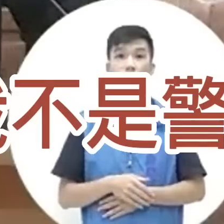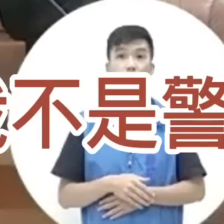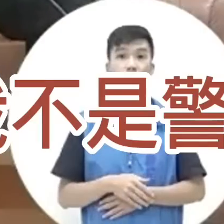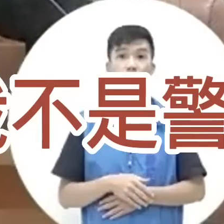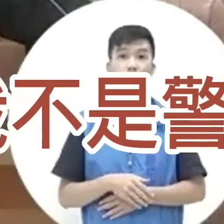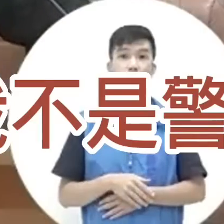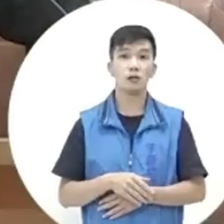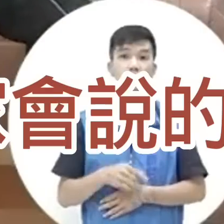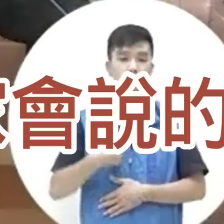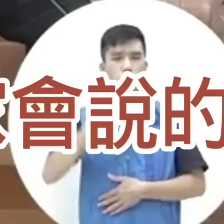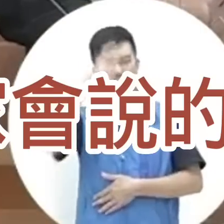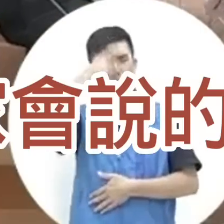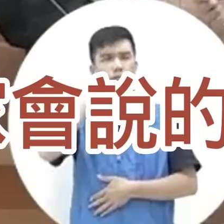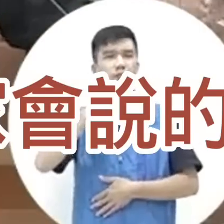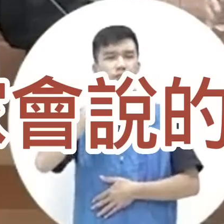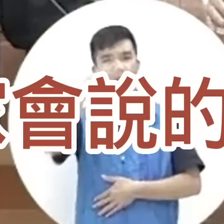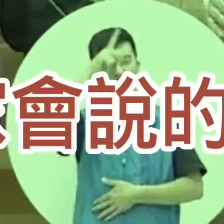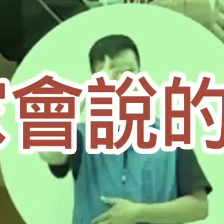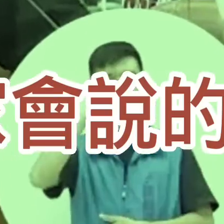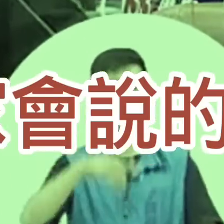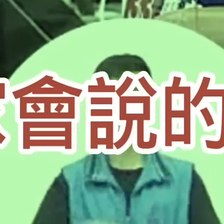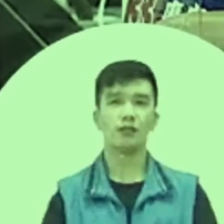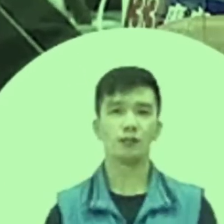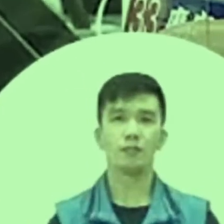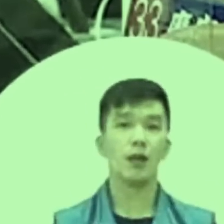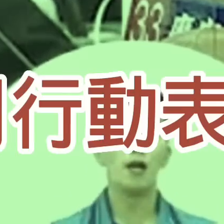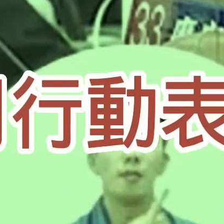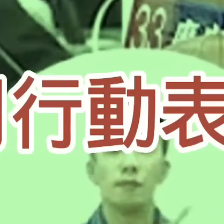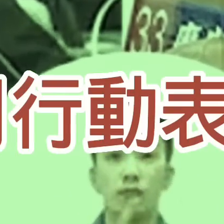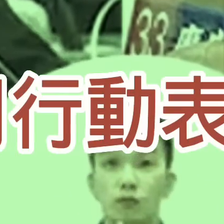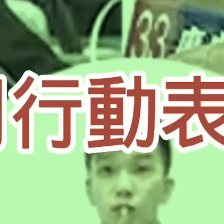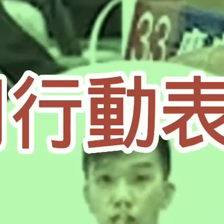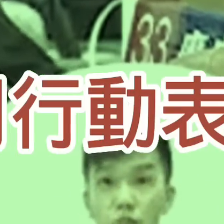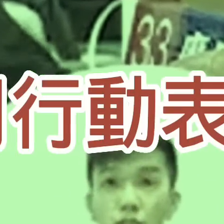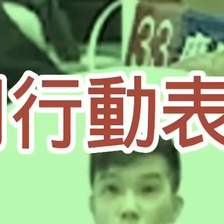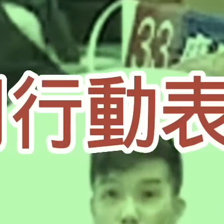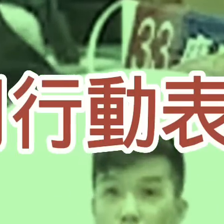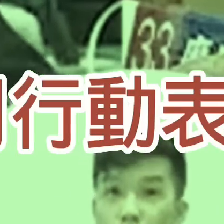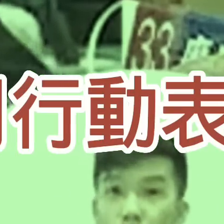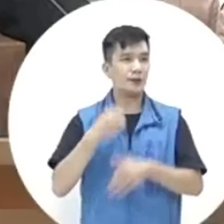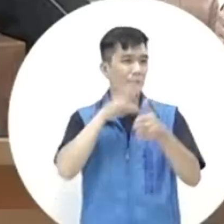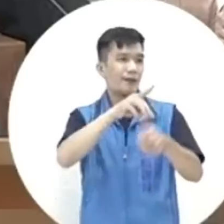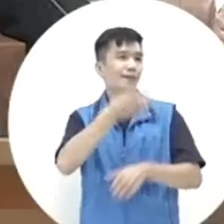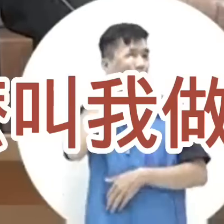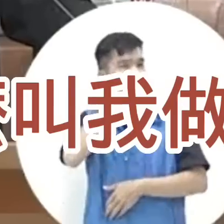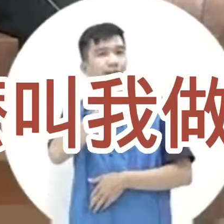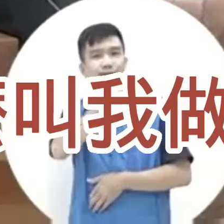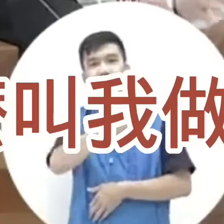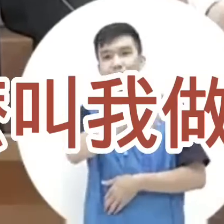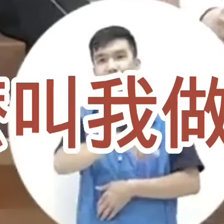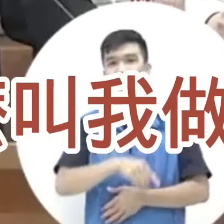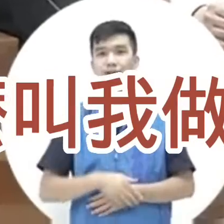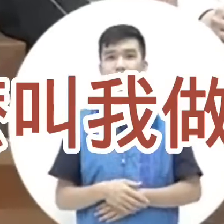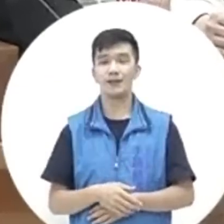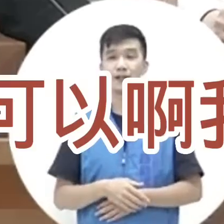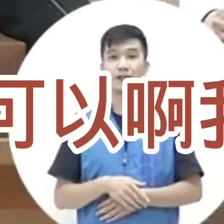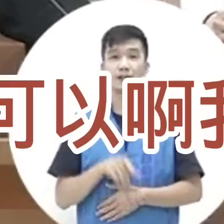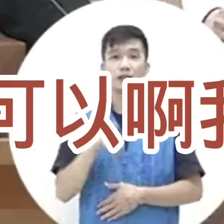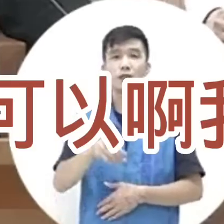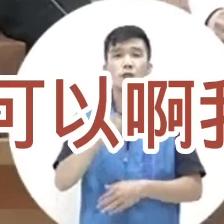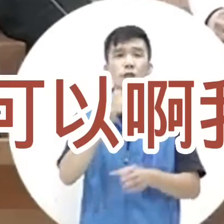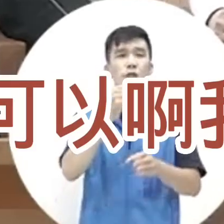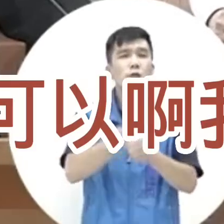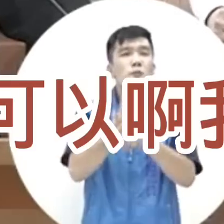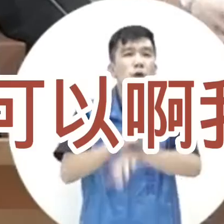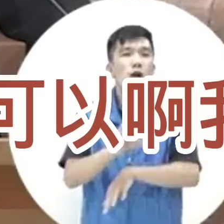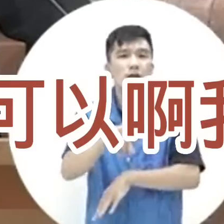我不是警察。 对不对？大家会说的很多，用行动表示。 什么叫我做过吗？可以